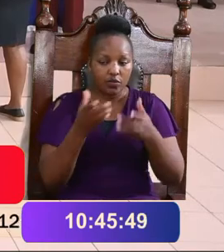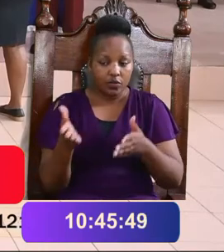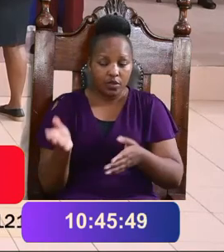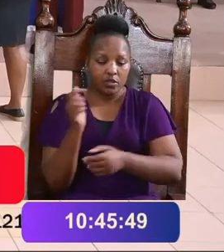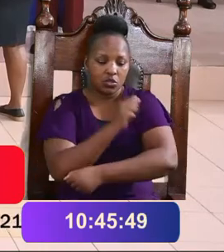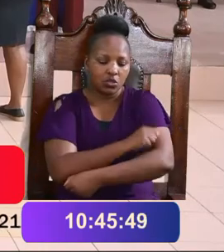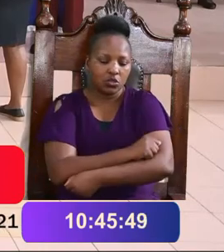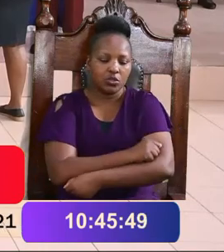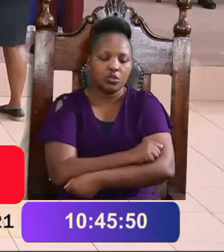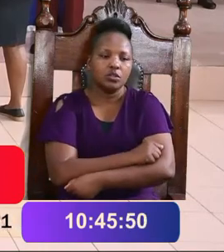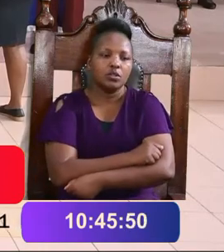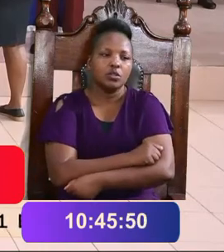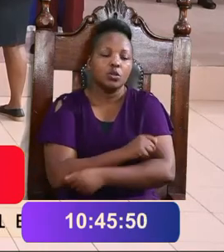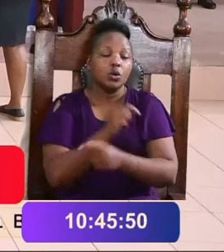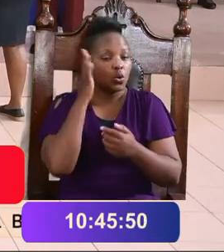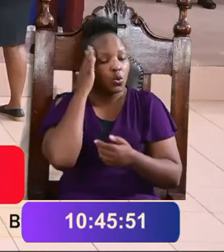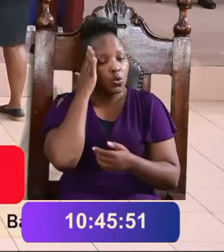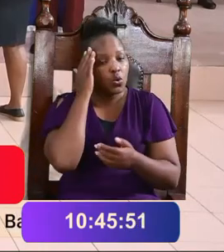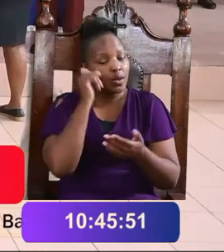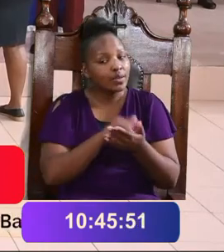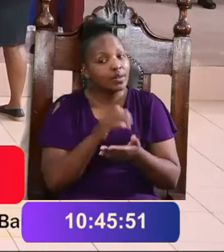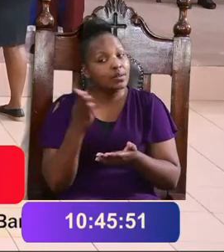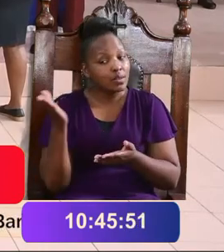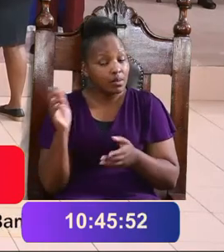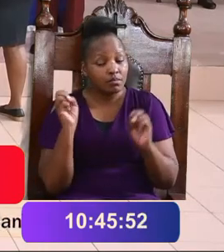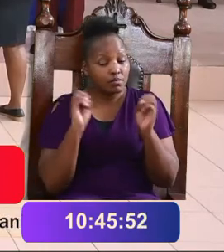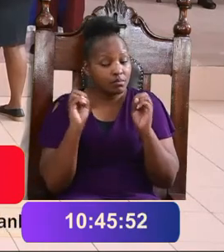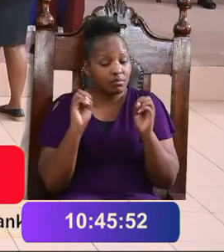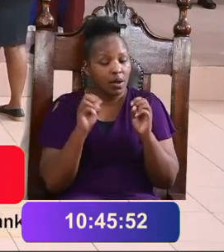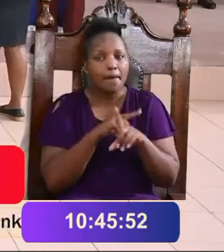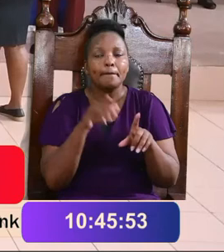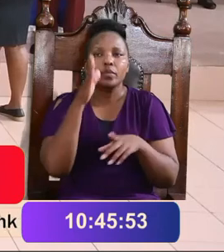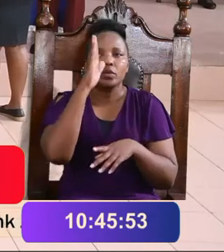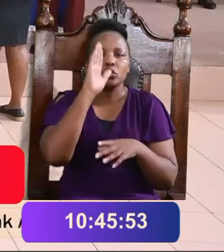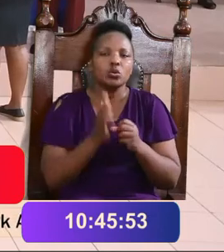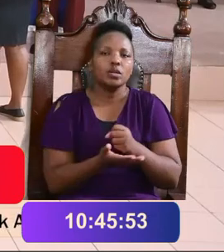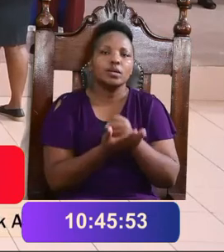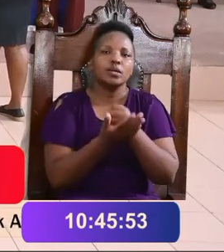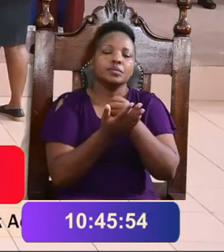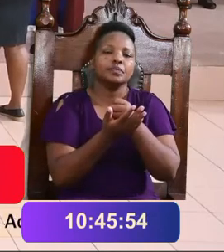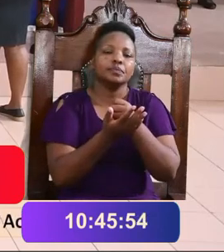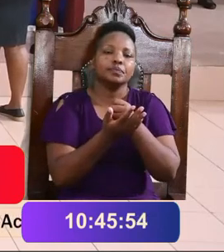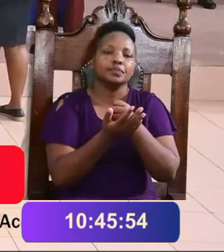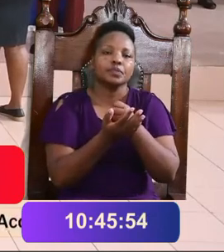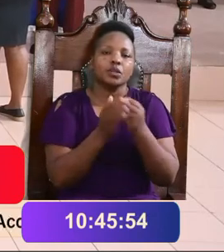kanisani, kwa kutambua ya kwamba sio wao, ni wewe Bwana umewawezesha.